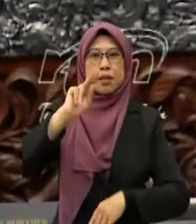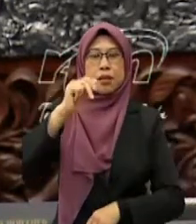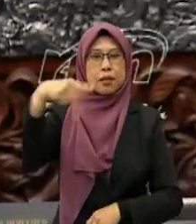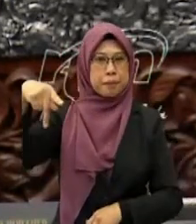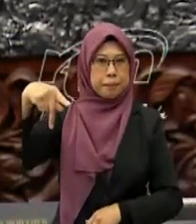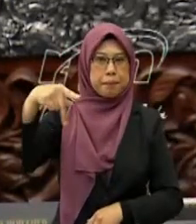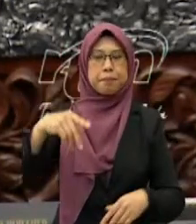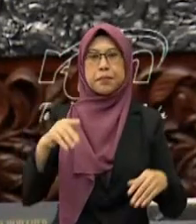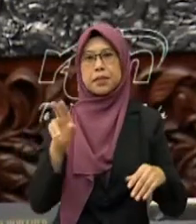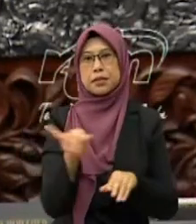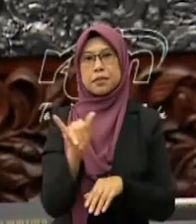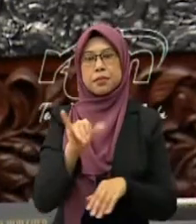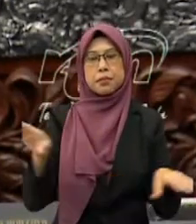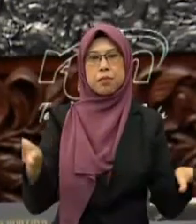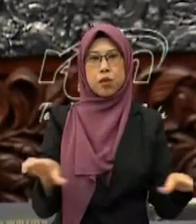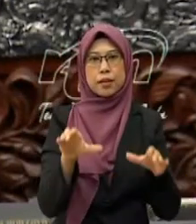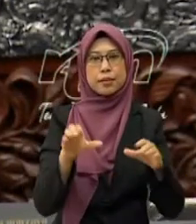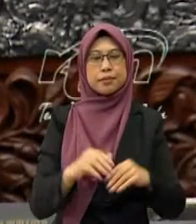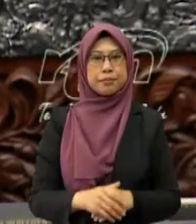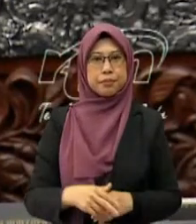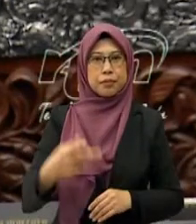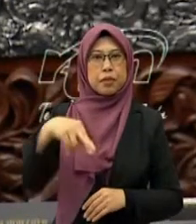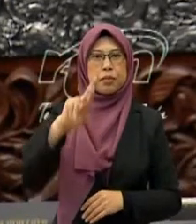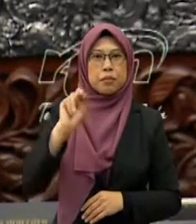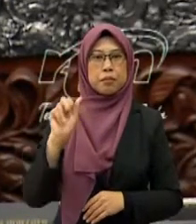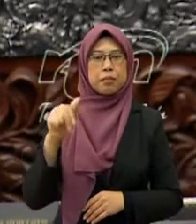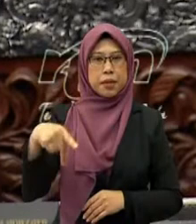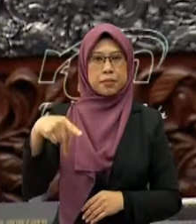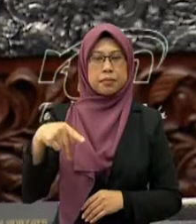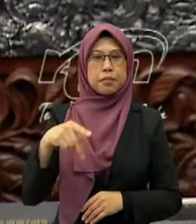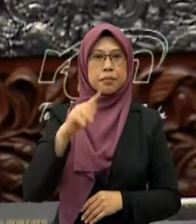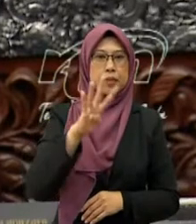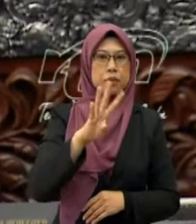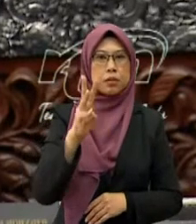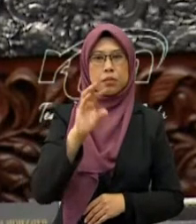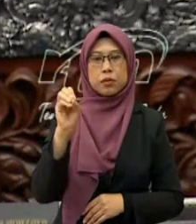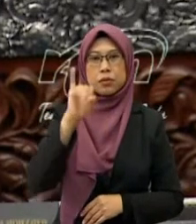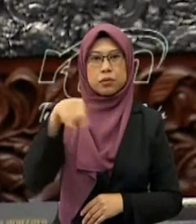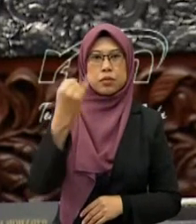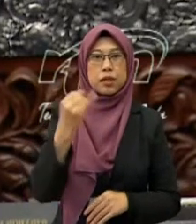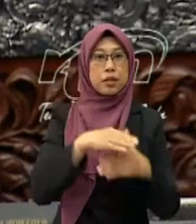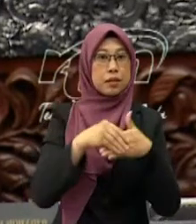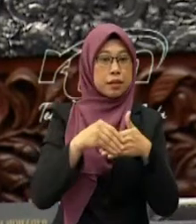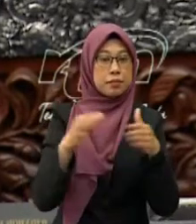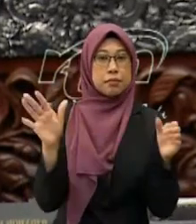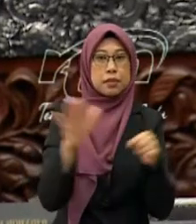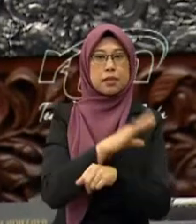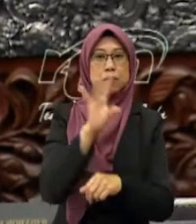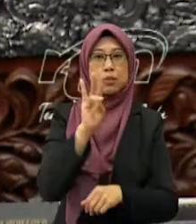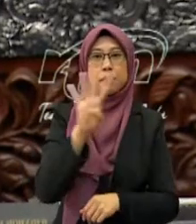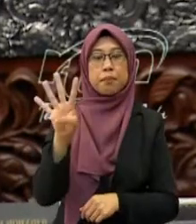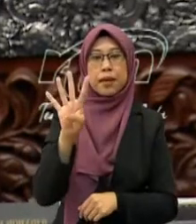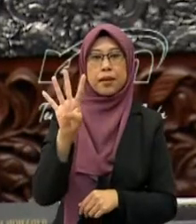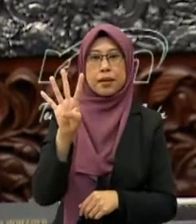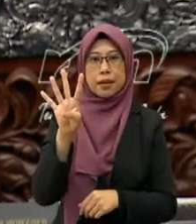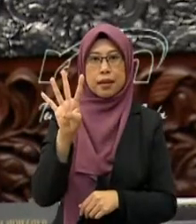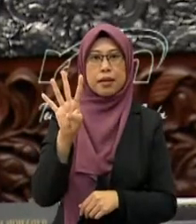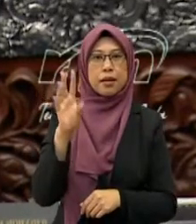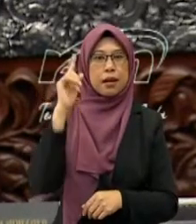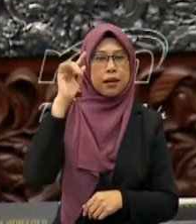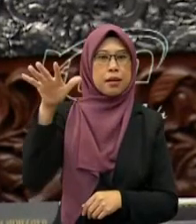turut dilaksanakan prafasa 3 bernilai 4 juta ini akan melengkapkan 74 model